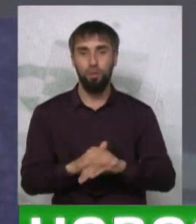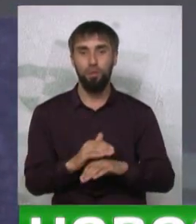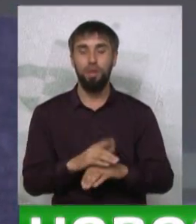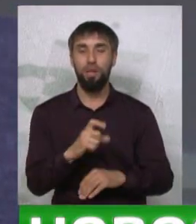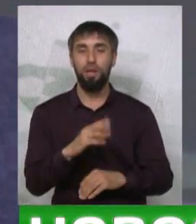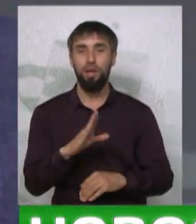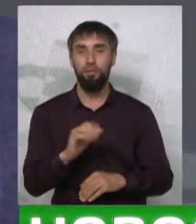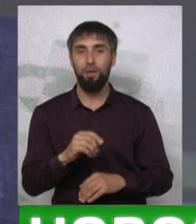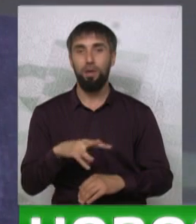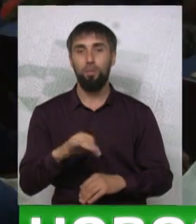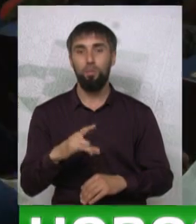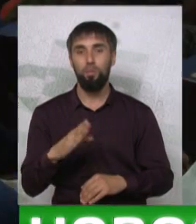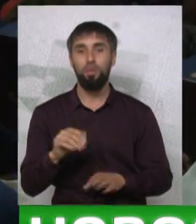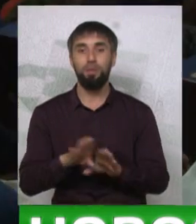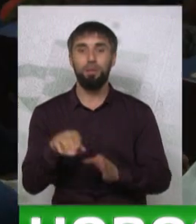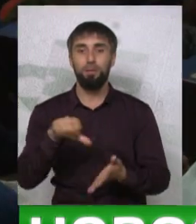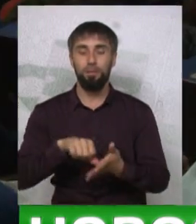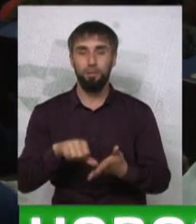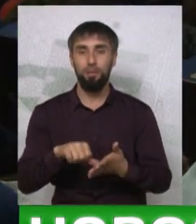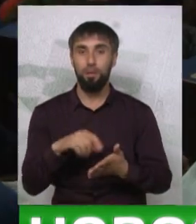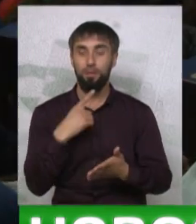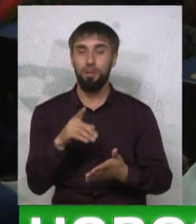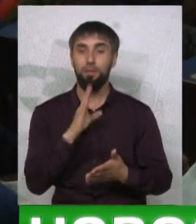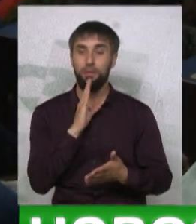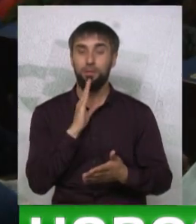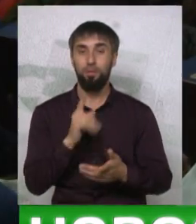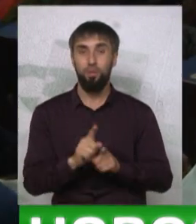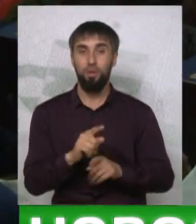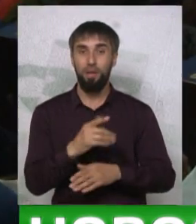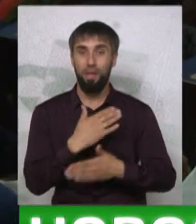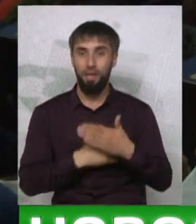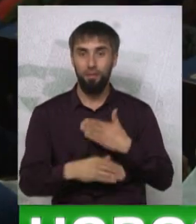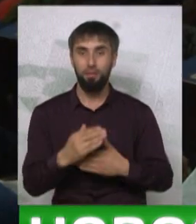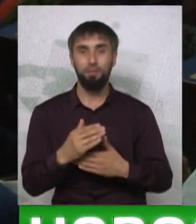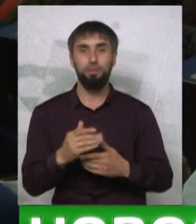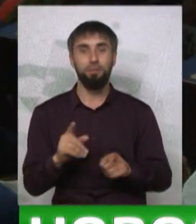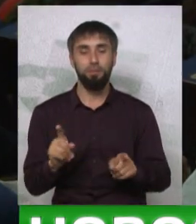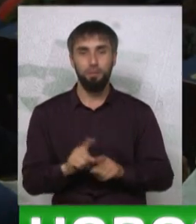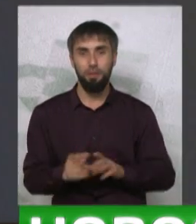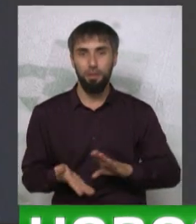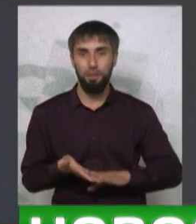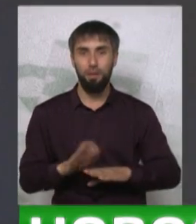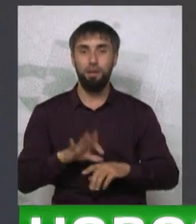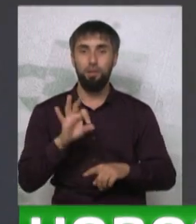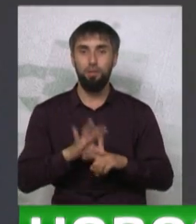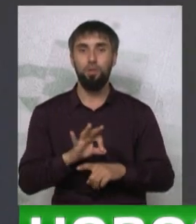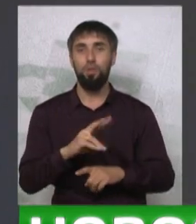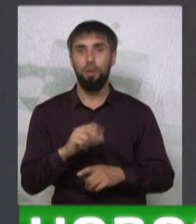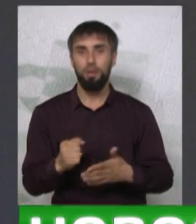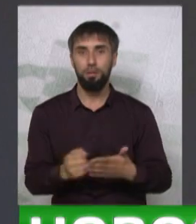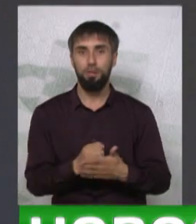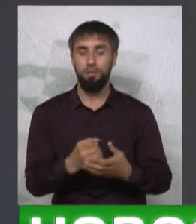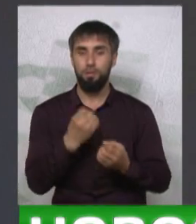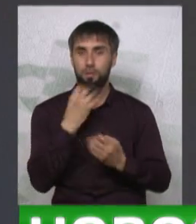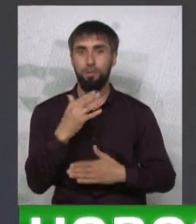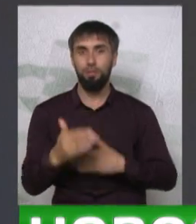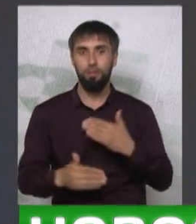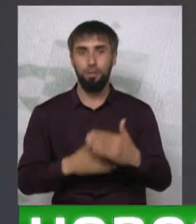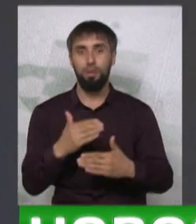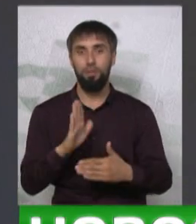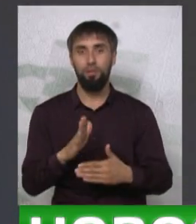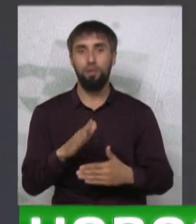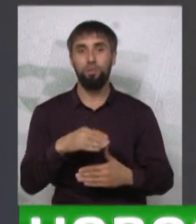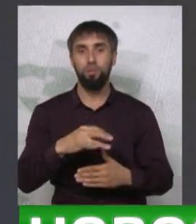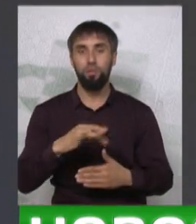доказала, детский церебральный паралич не приговор, а только диагноз. Несмотря на тяжелый недуг, она добилась хороших успехов в